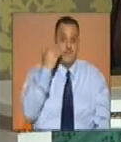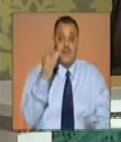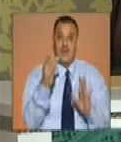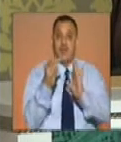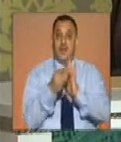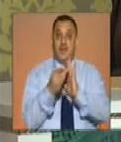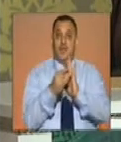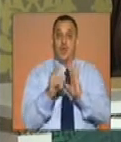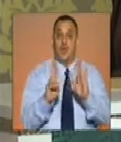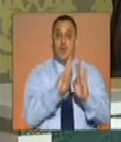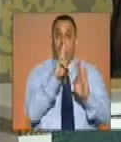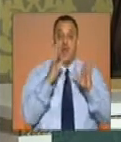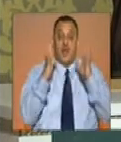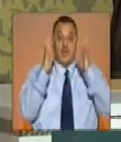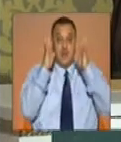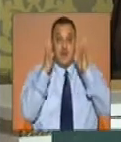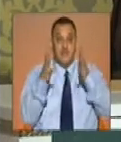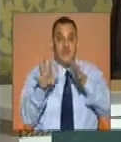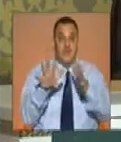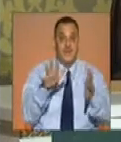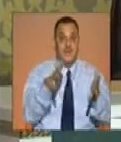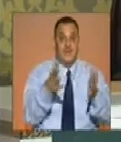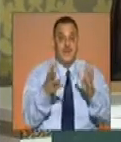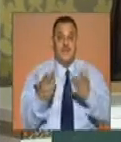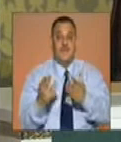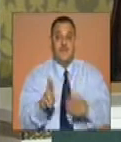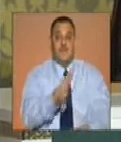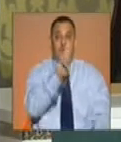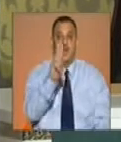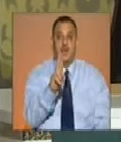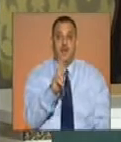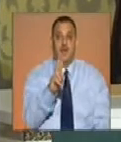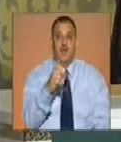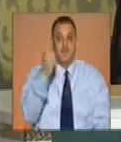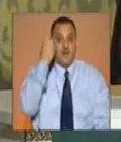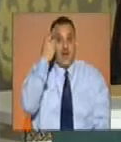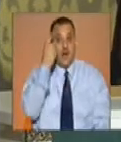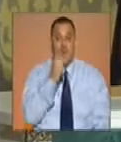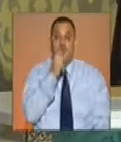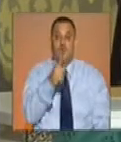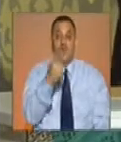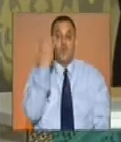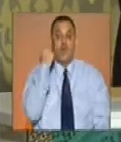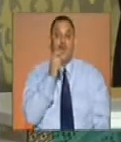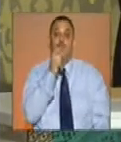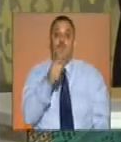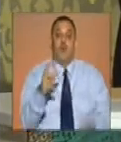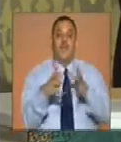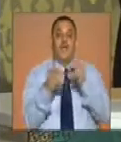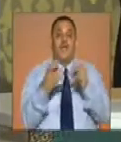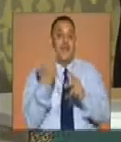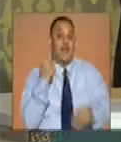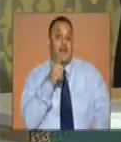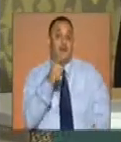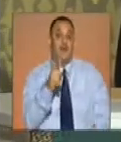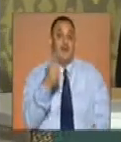فتريد أن تصلي ولكن تشك ما تقدر تصلي. طيب ما اقتنعت في جواب المرة الماضية، أنا فصلت في هذا، ما اقتنعت في الجواب يعني